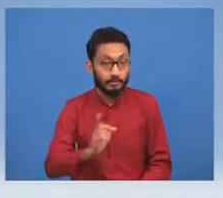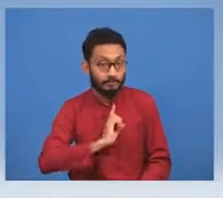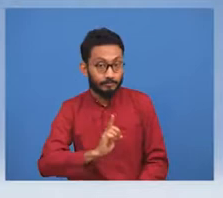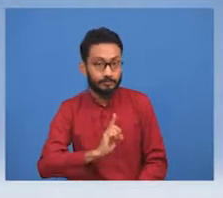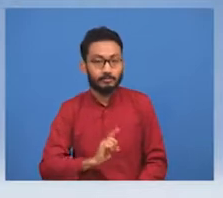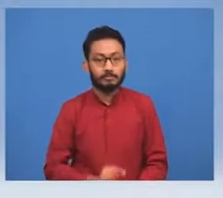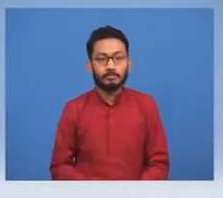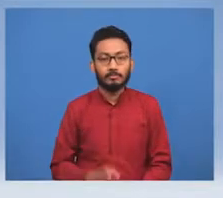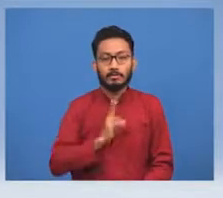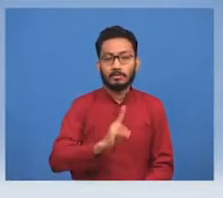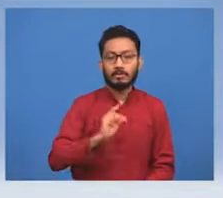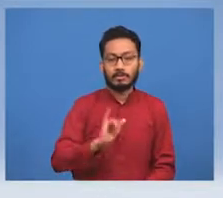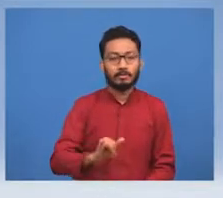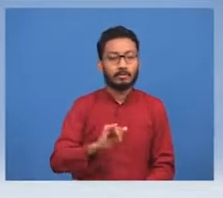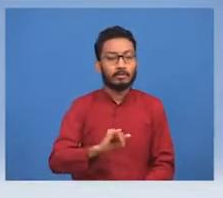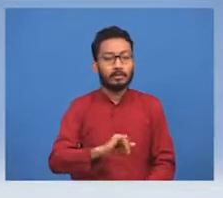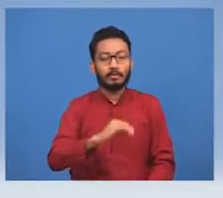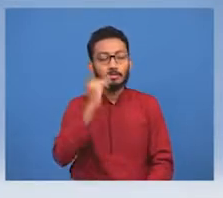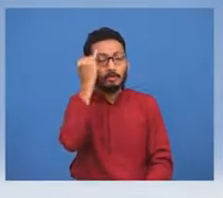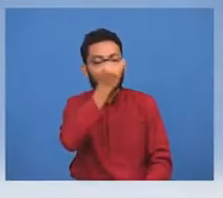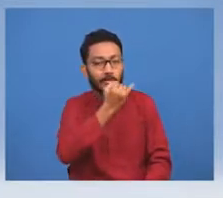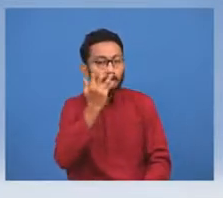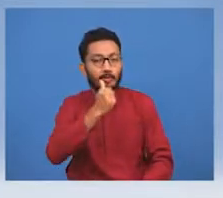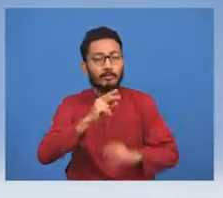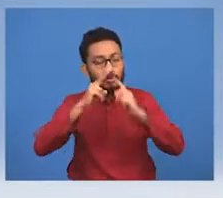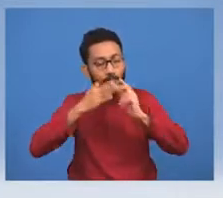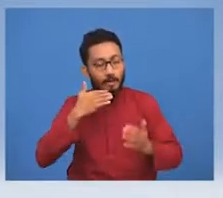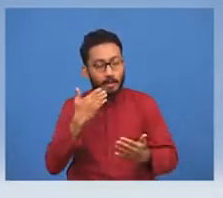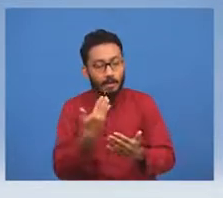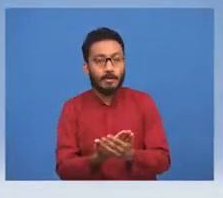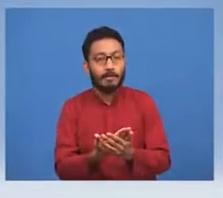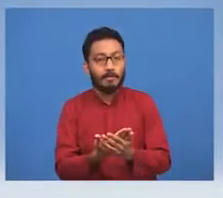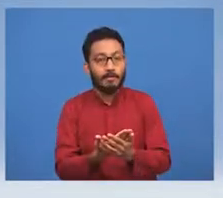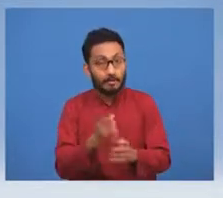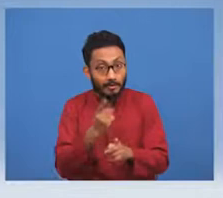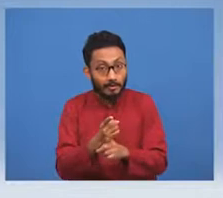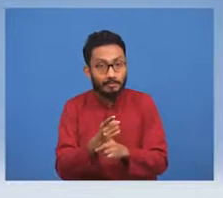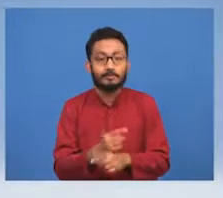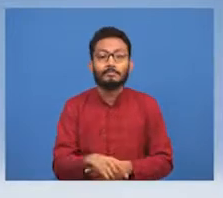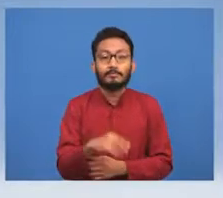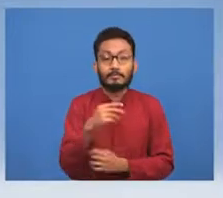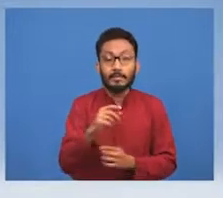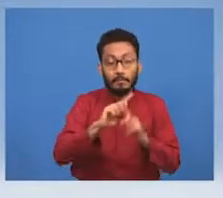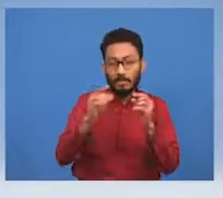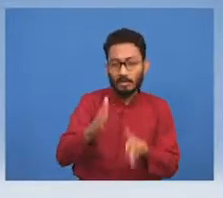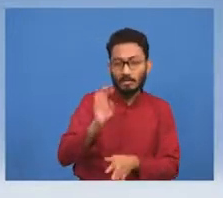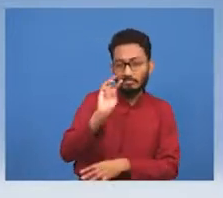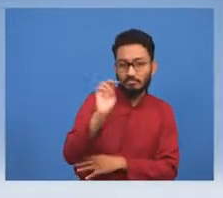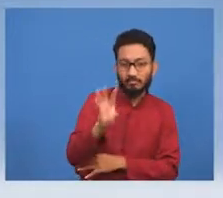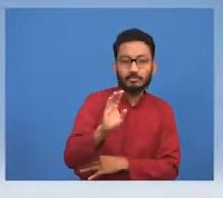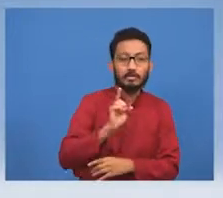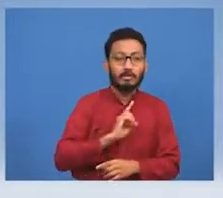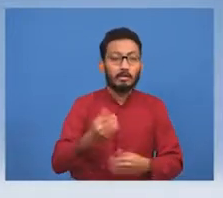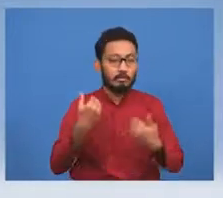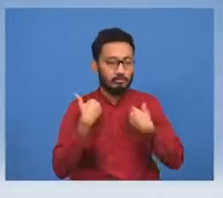cantik, agama yang harmoni dan aman. Penghinaan agama Islam merupakan satu kesalahan yang besar di